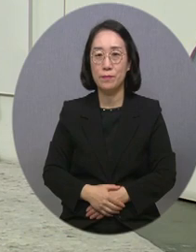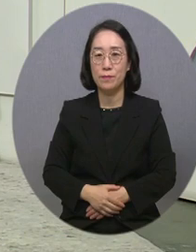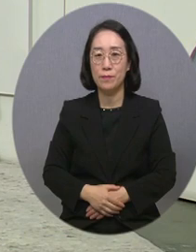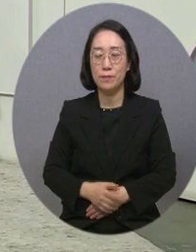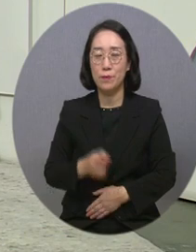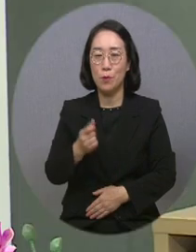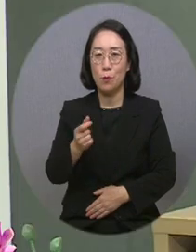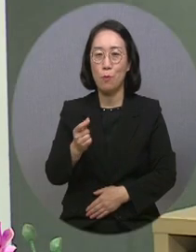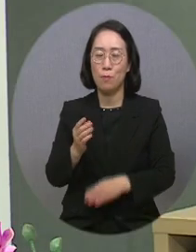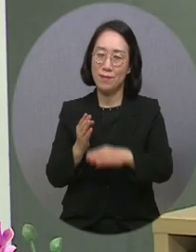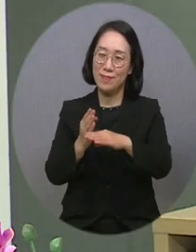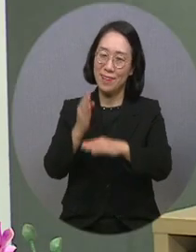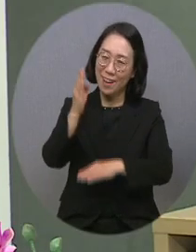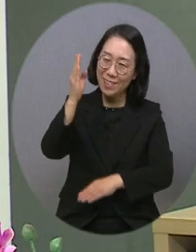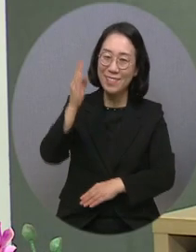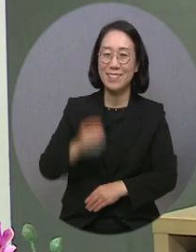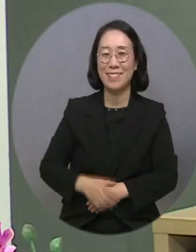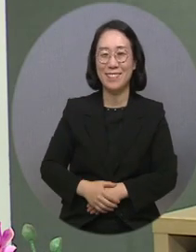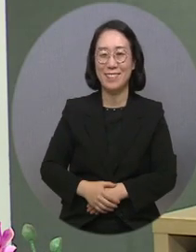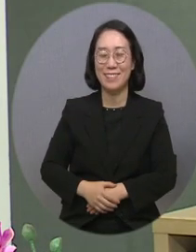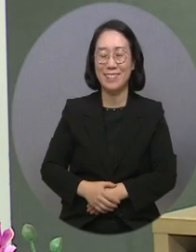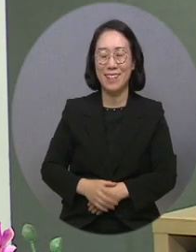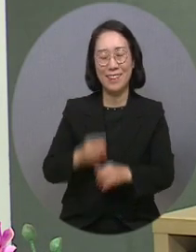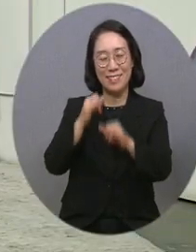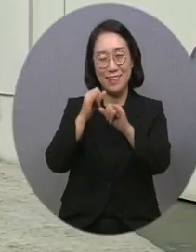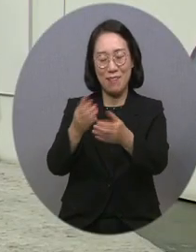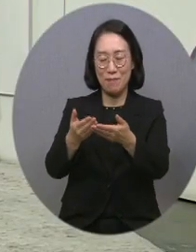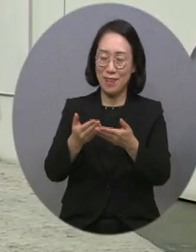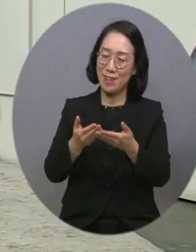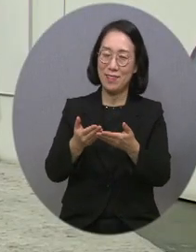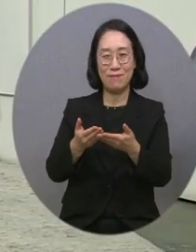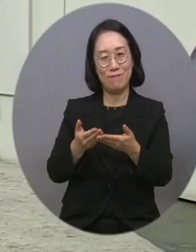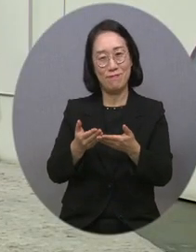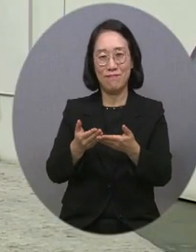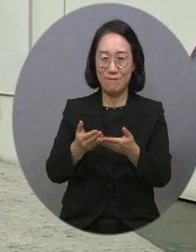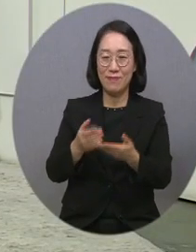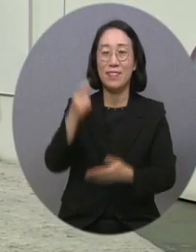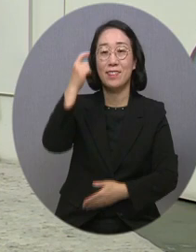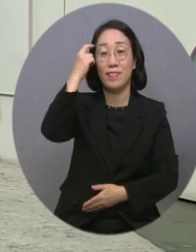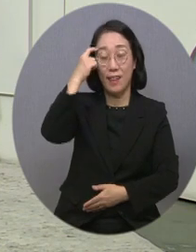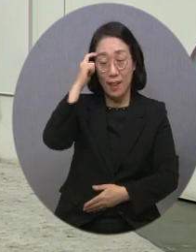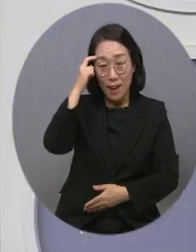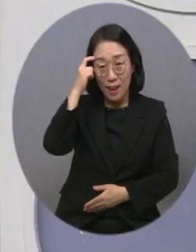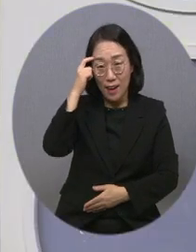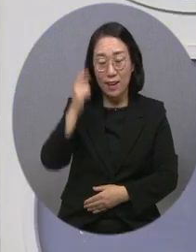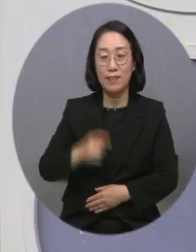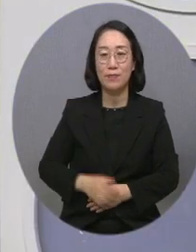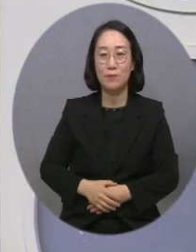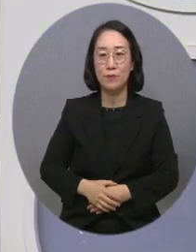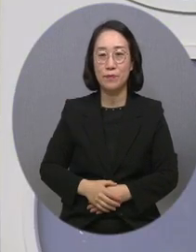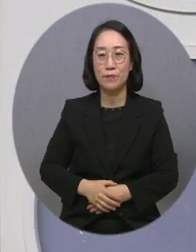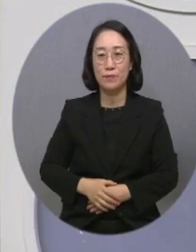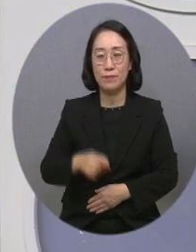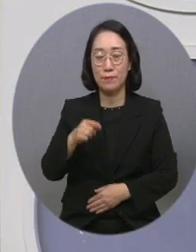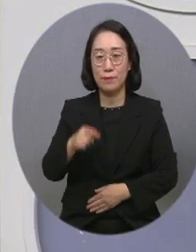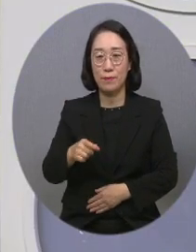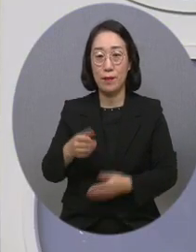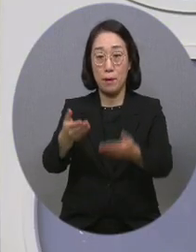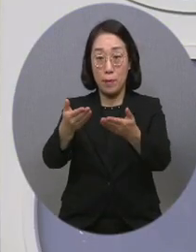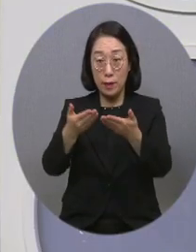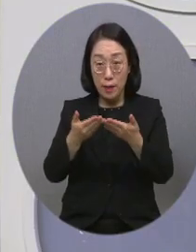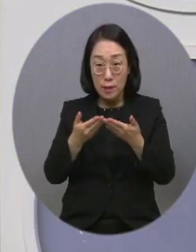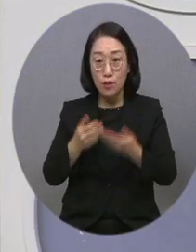조금 과한 상이다. 아이, 이제 저는 이제 그런 생각도 하고 상을 받아서